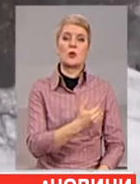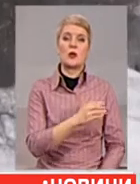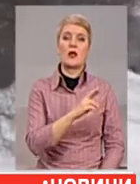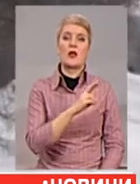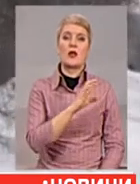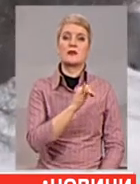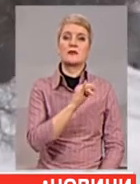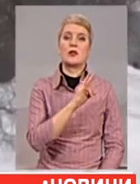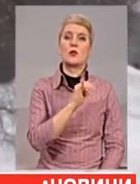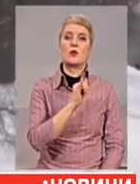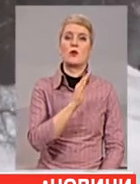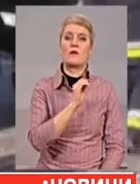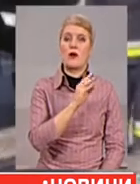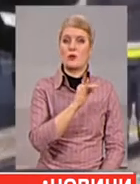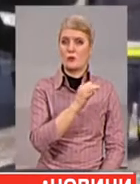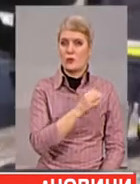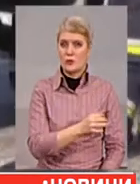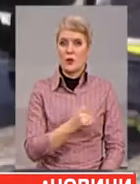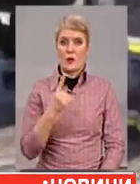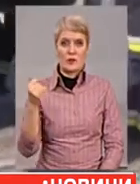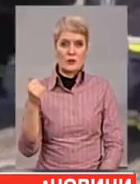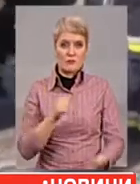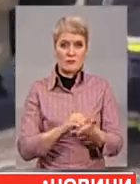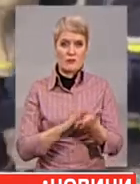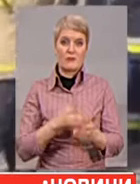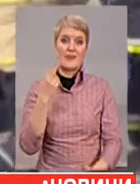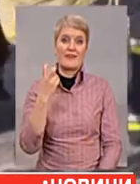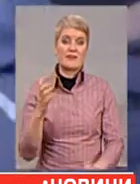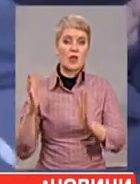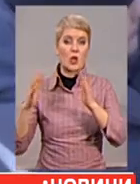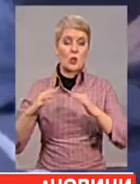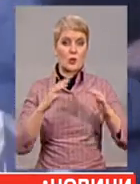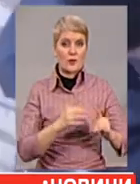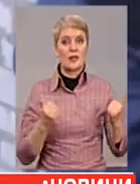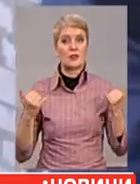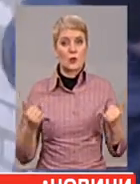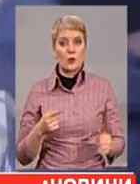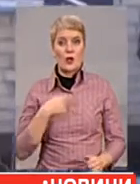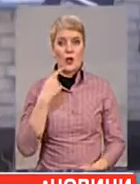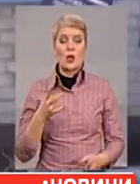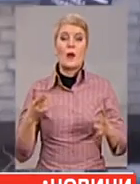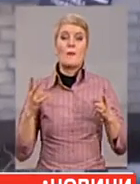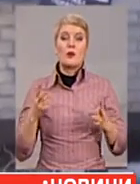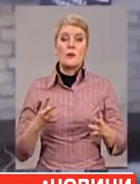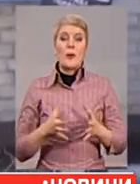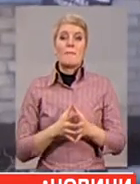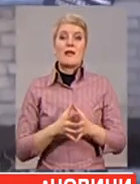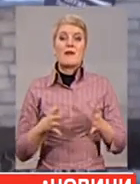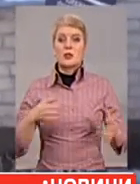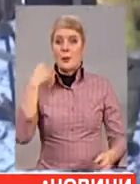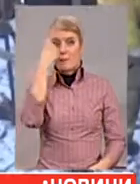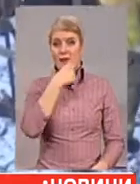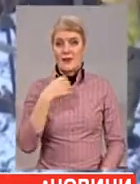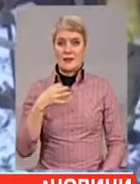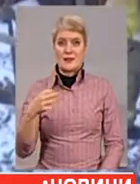Ясіноватої. За тиждень правоохоронці зафіксували в Авдіївці понад 200 руйнувань. Цього разу, кажуть, потерпає переважно приватний сектор.